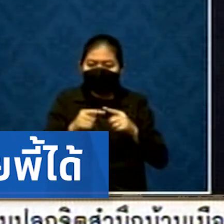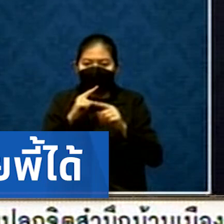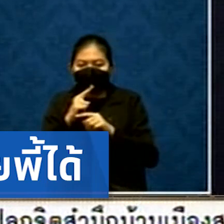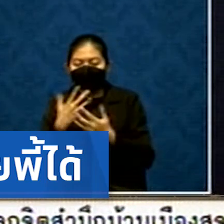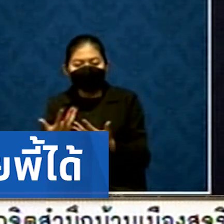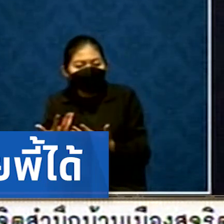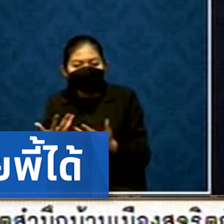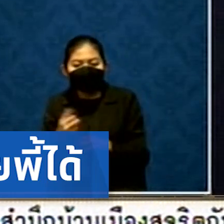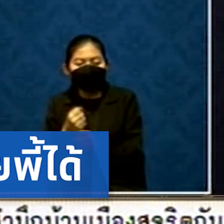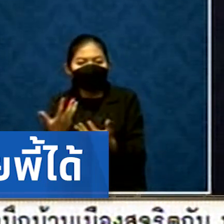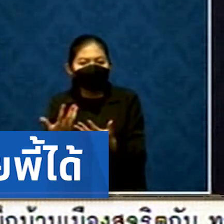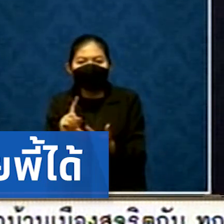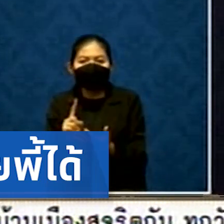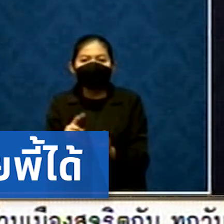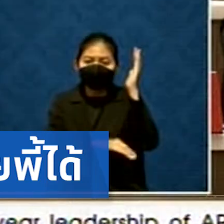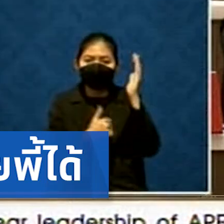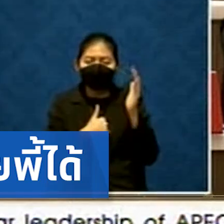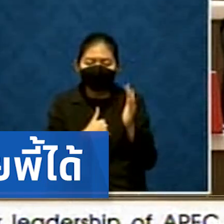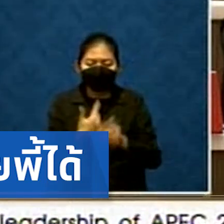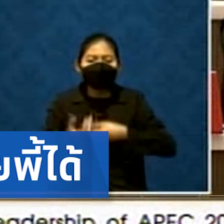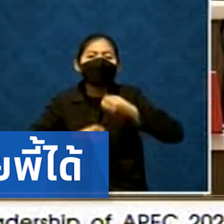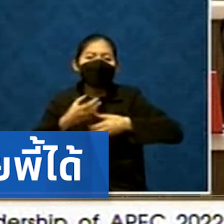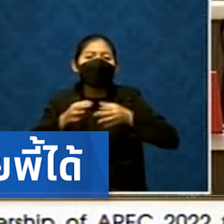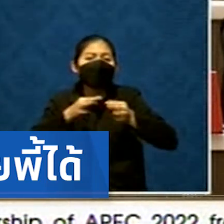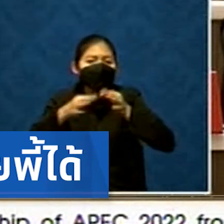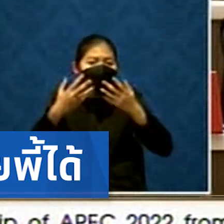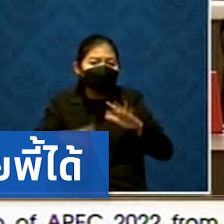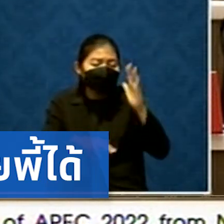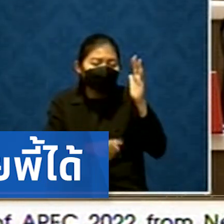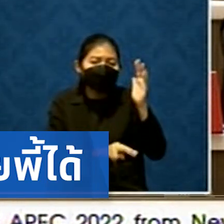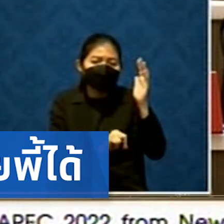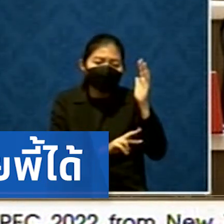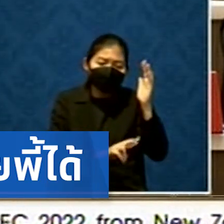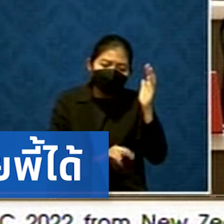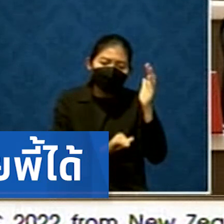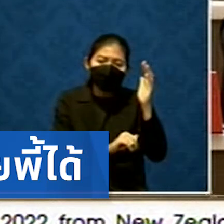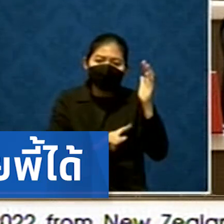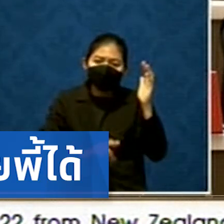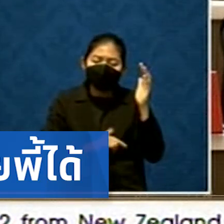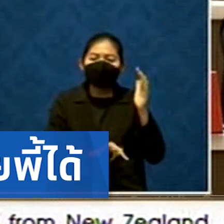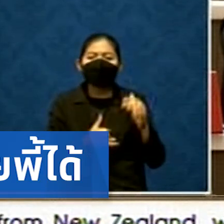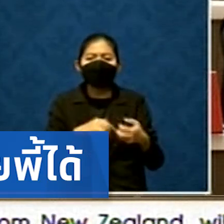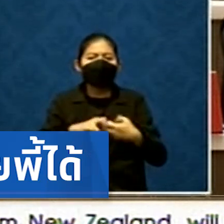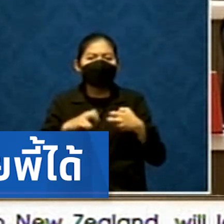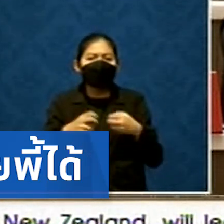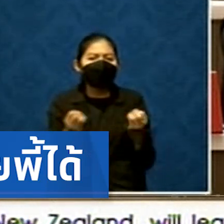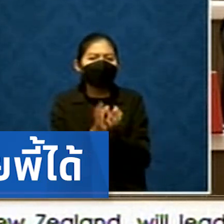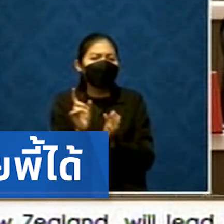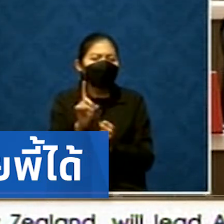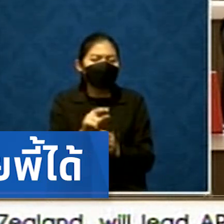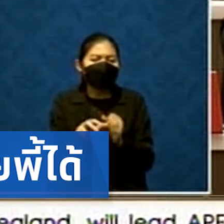คมอันนี้กลายเป็นกัญชาเสรีแบบสุดโต่งบ้านผม3 จังหวัดชายแดนภาคใต้ปัญหาใหญ่ที่สุดวันนี้คือยาเสพ